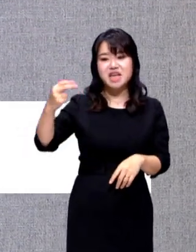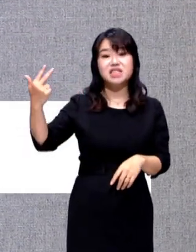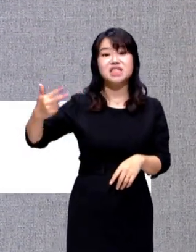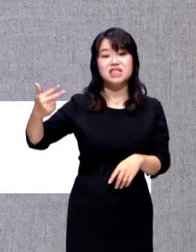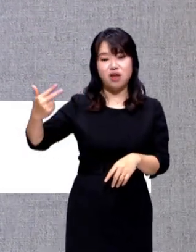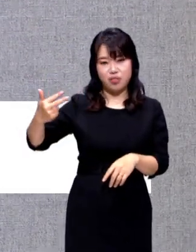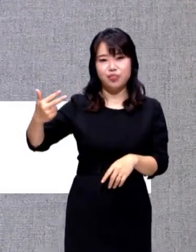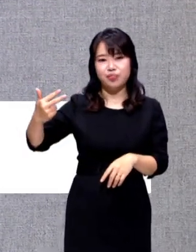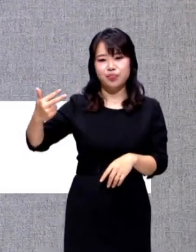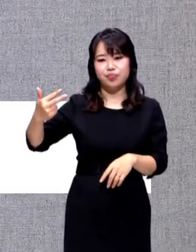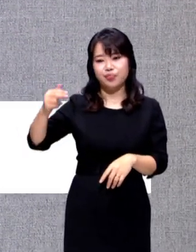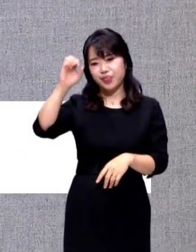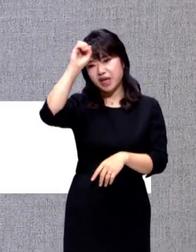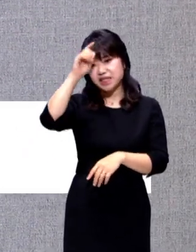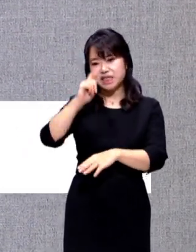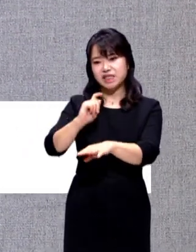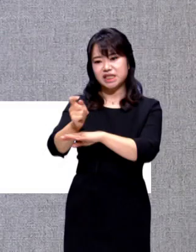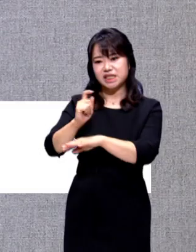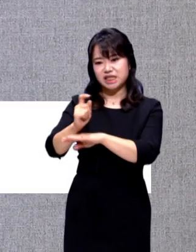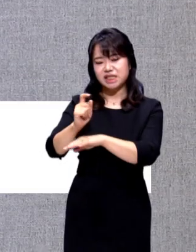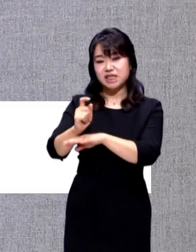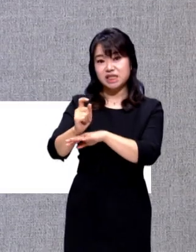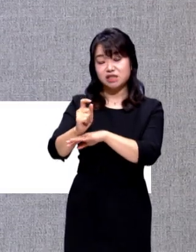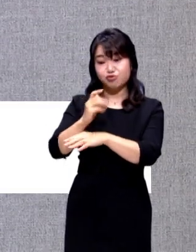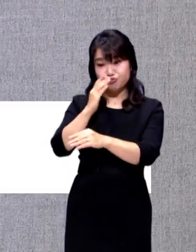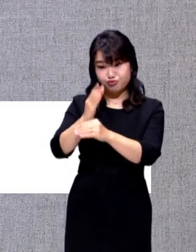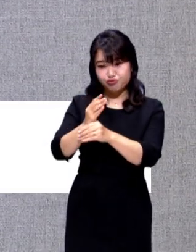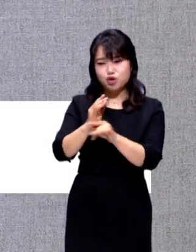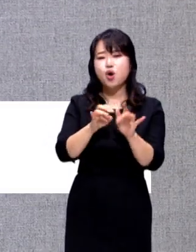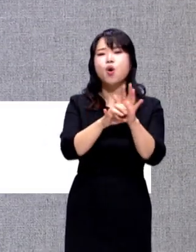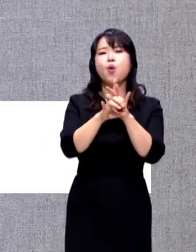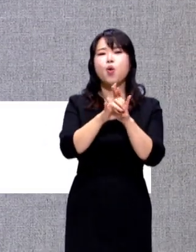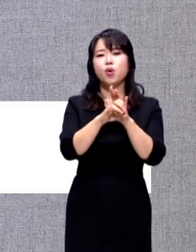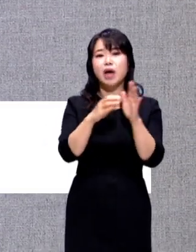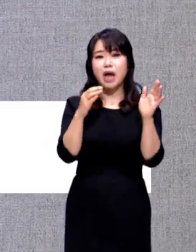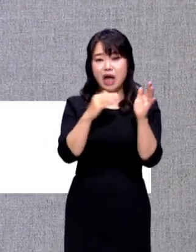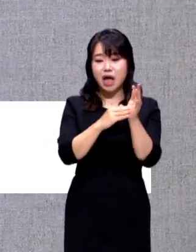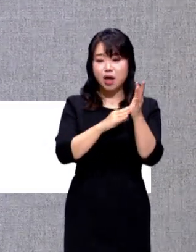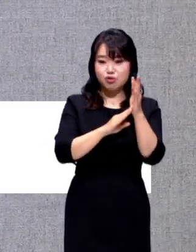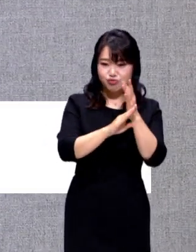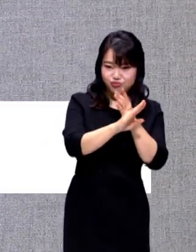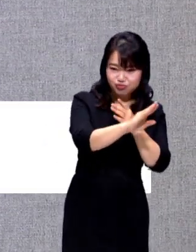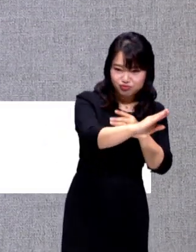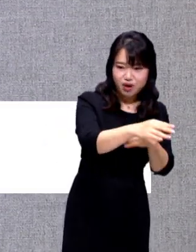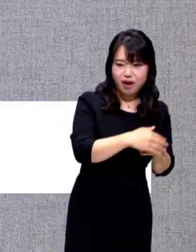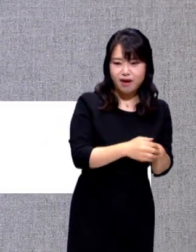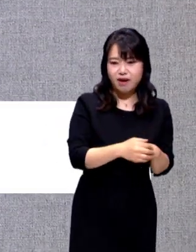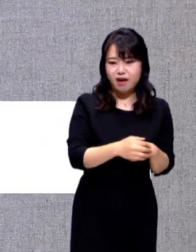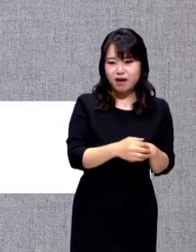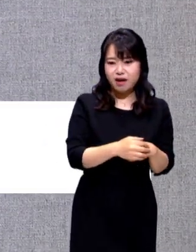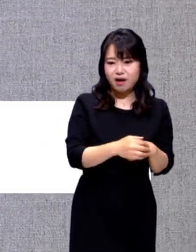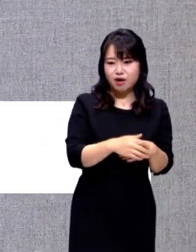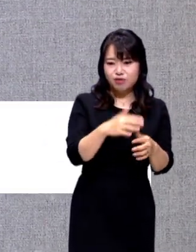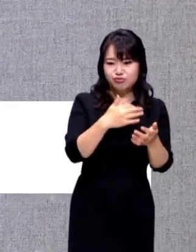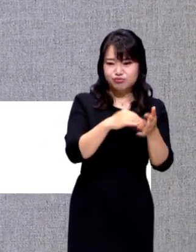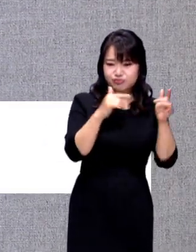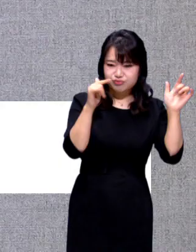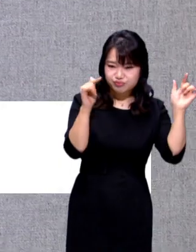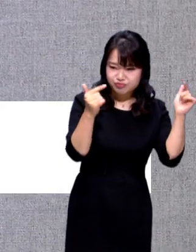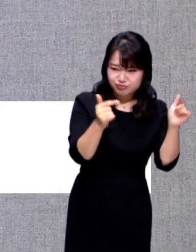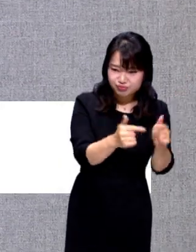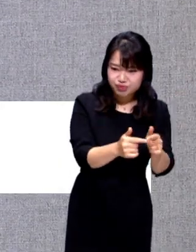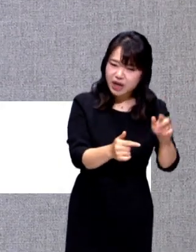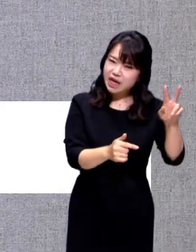가동을 하고 있습니다. 그런데 코로나를 거치면서 특히 연말 연시 되다 보니까는 약 2만 대 정도가 가동이 되고 있어서 7천